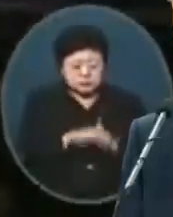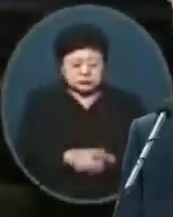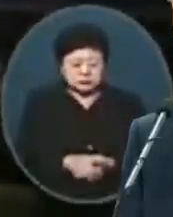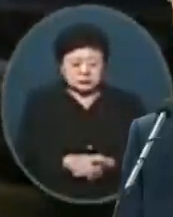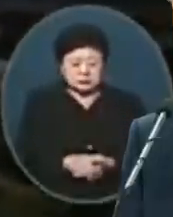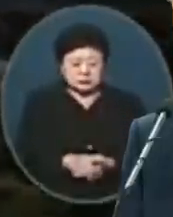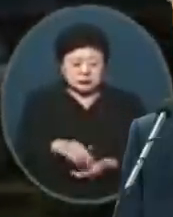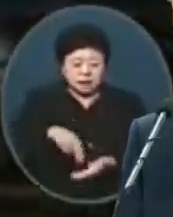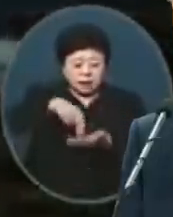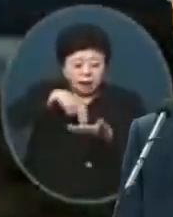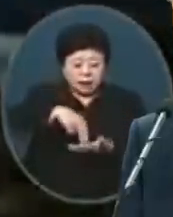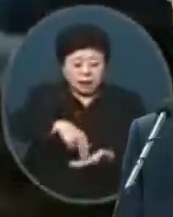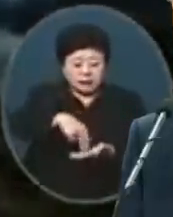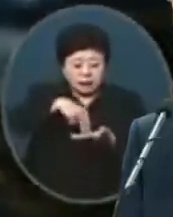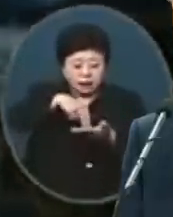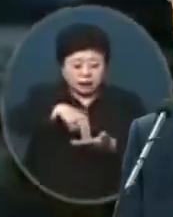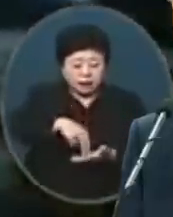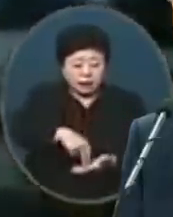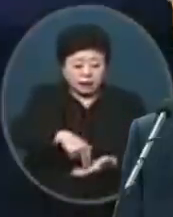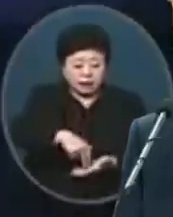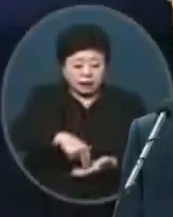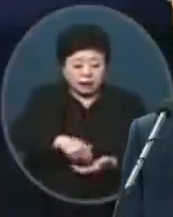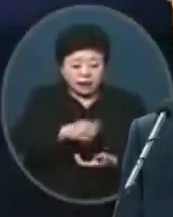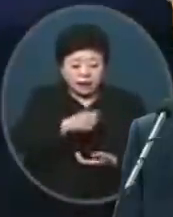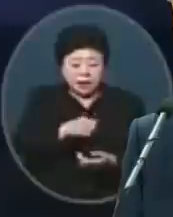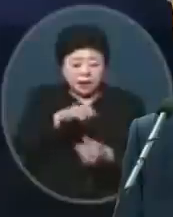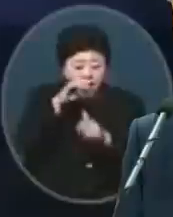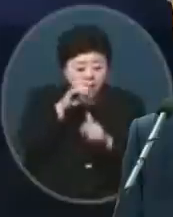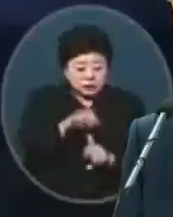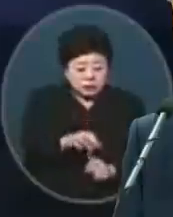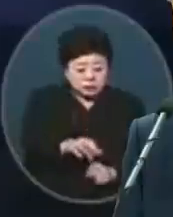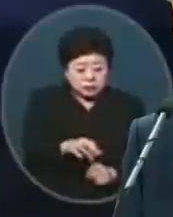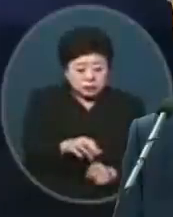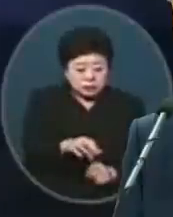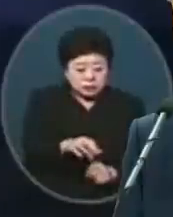내가 엘리베이터에 갇혔어요.